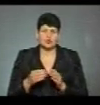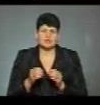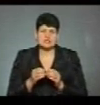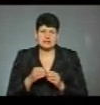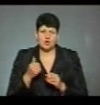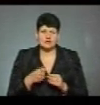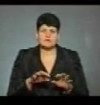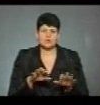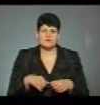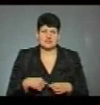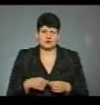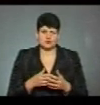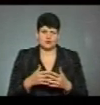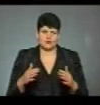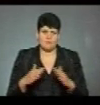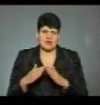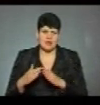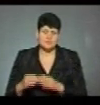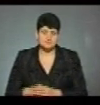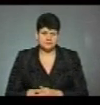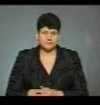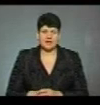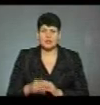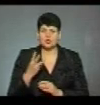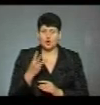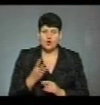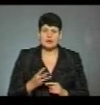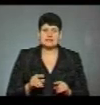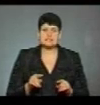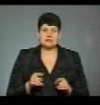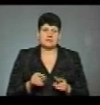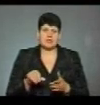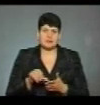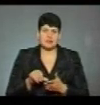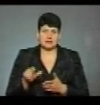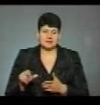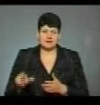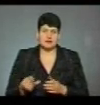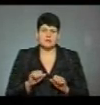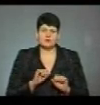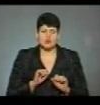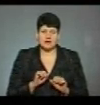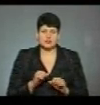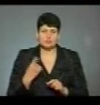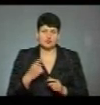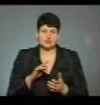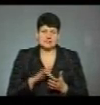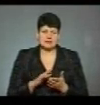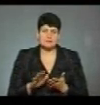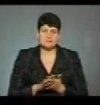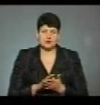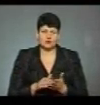майна. Трьох затриманих представляють адвокати обласного центру з надання безоплатної правової